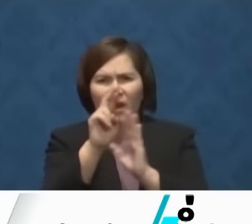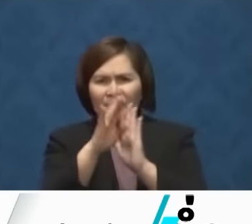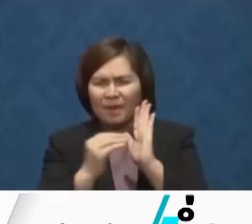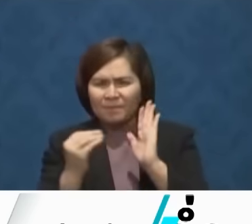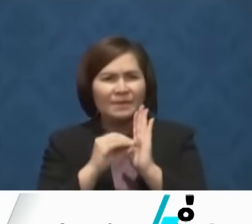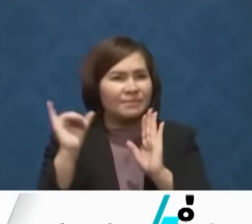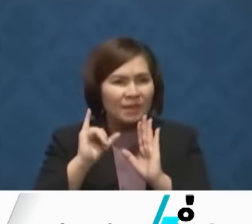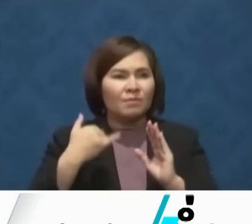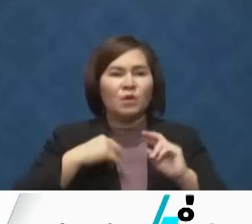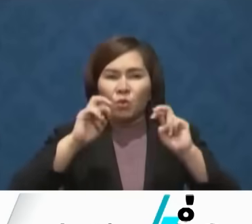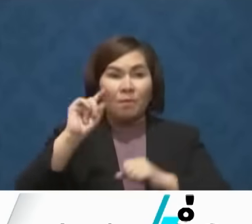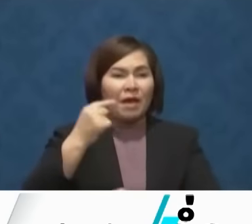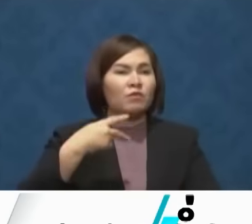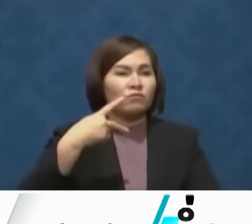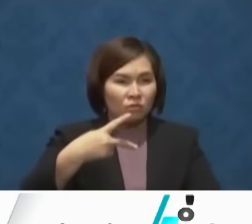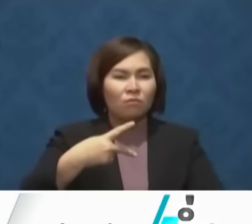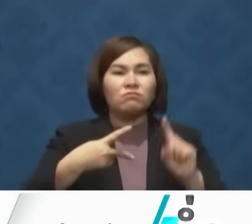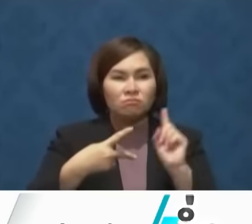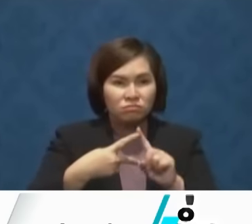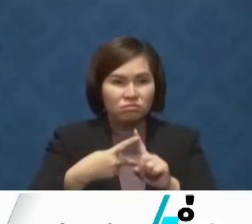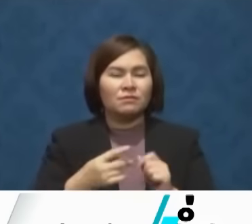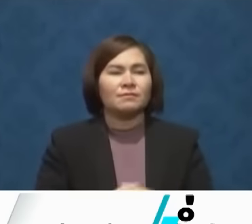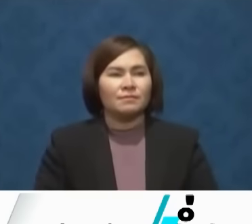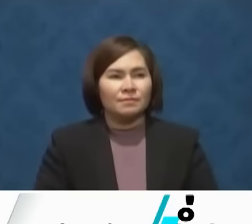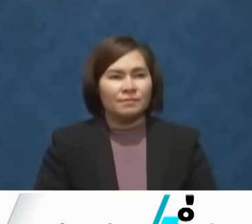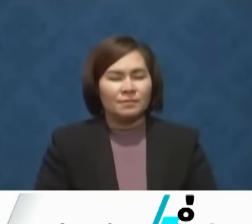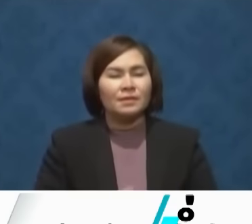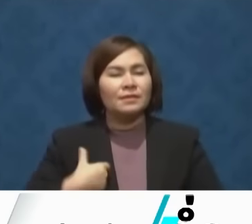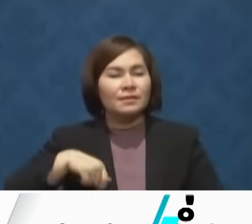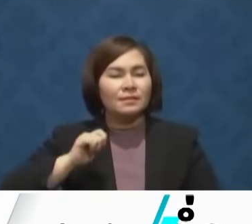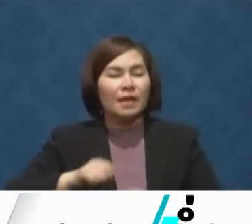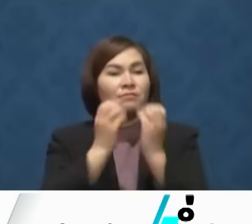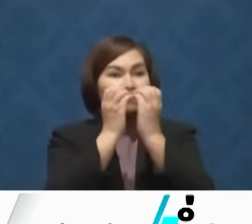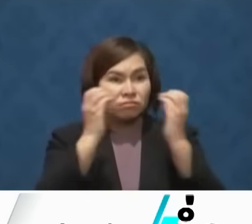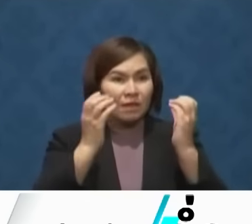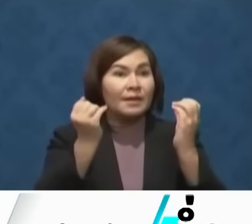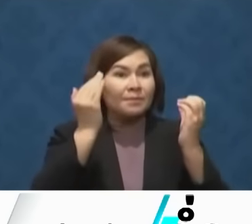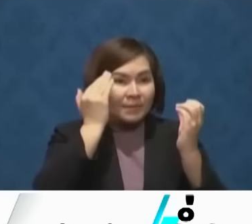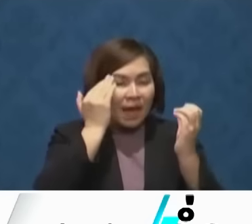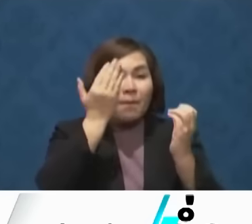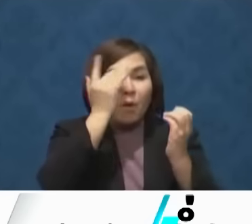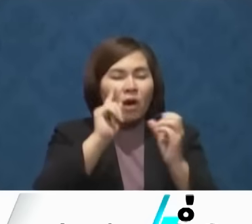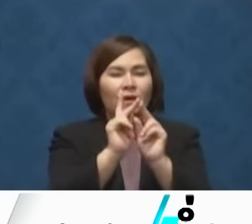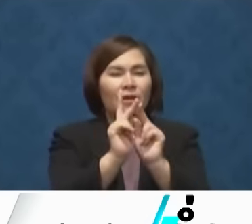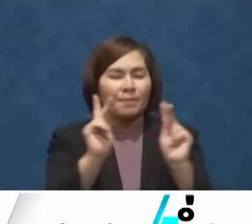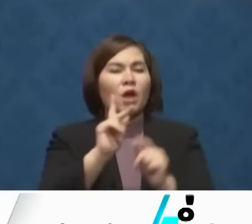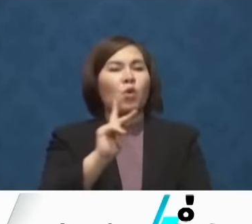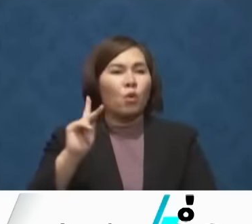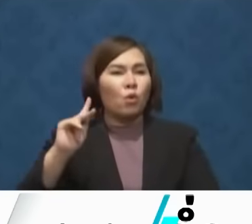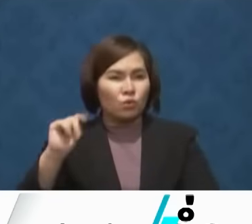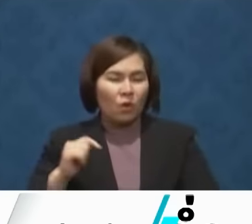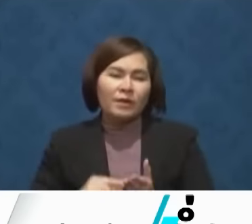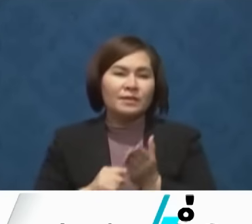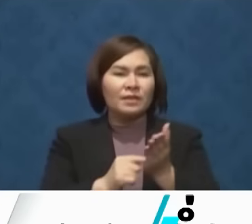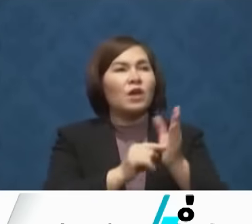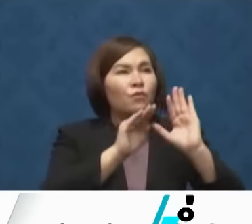ฎรได้ครับแล้วมองว่าข้อเสนอหลายอย่างของท่านของทางก้าวไกลเนี่ยของทางหมออ๋องเองเนี่ย